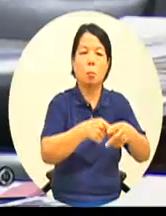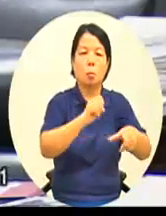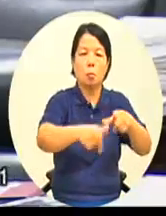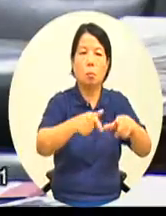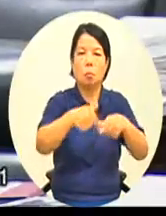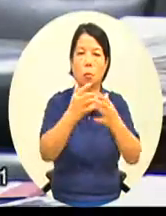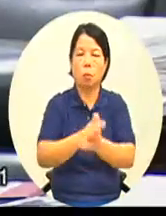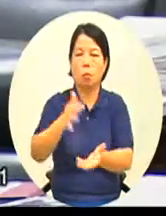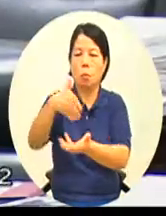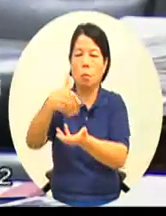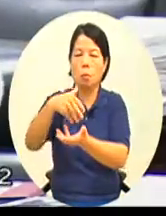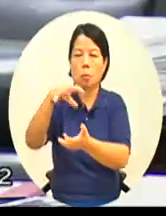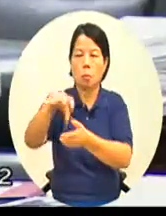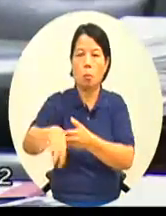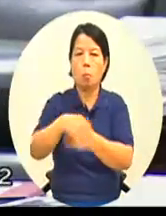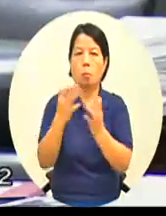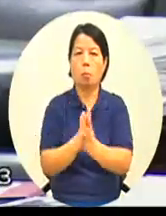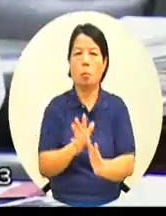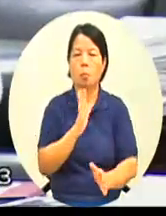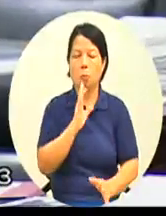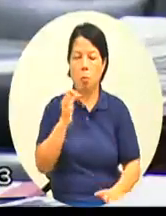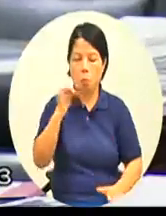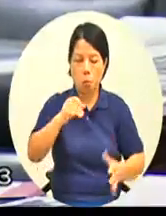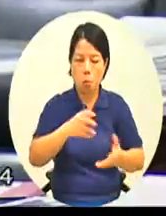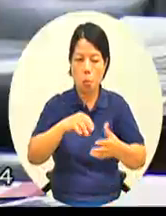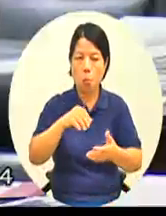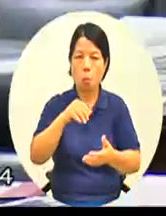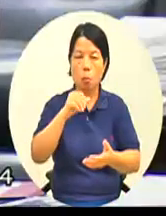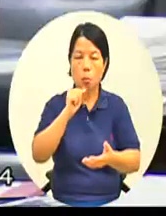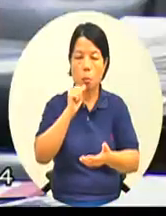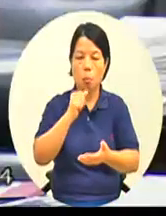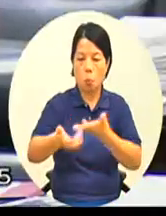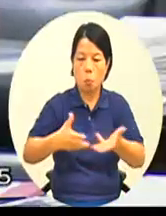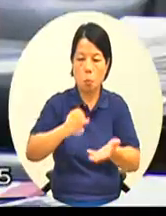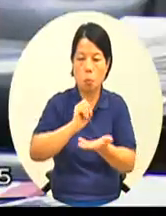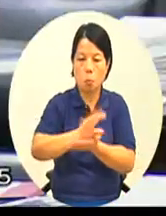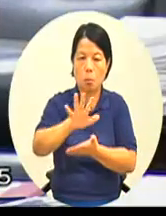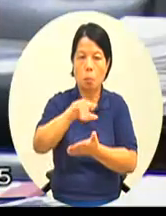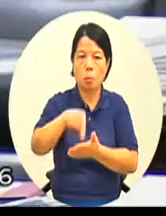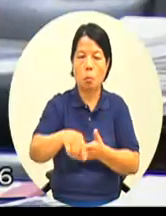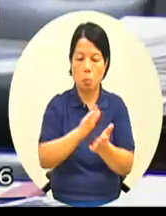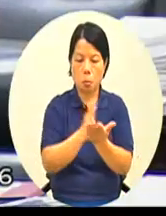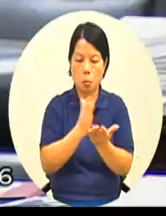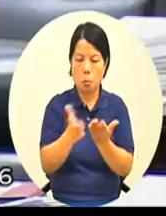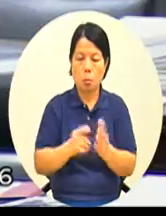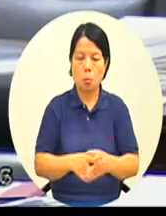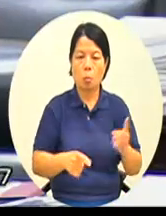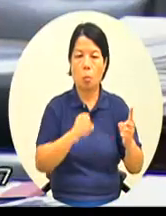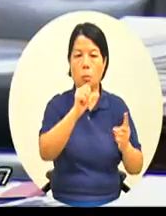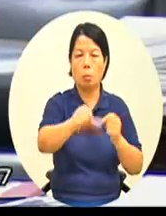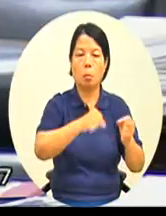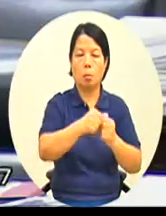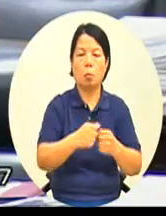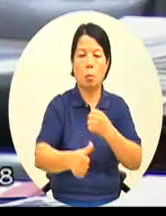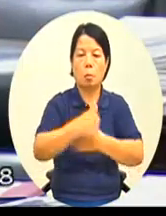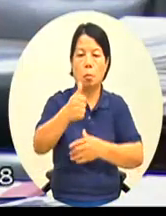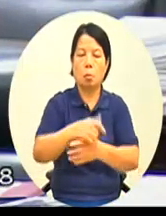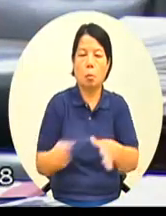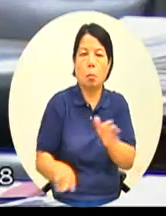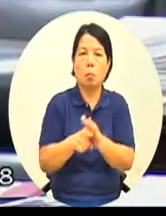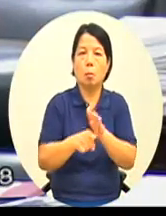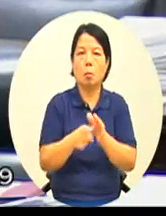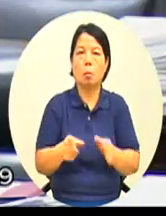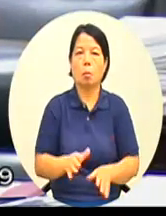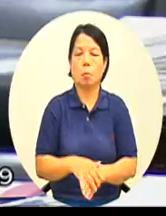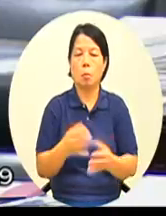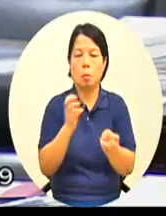的，尤其是餐饮业的。我看你的报告书里面哈，有写到说你们在105年上半年违法类型